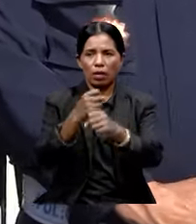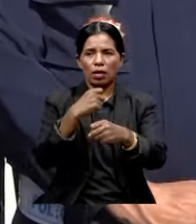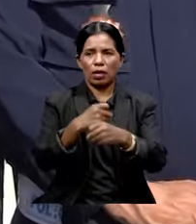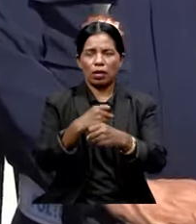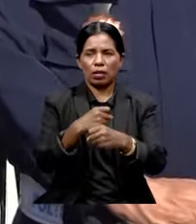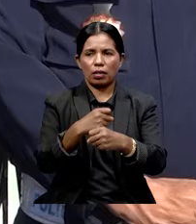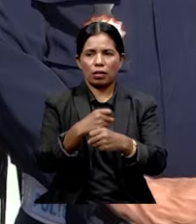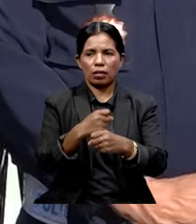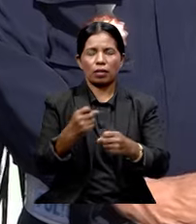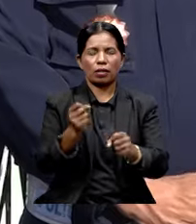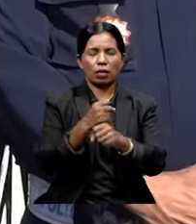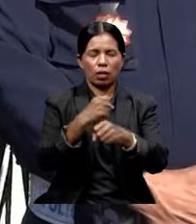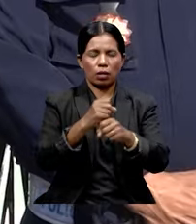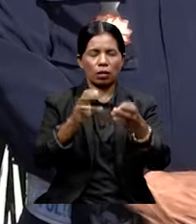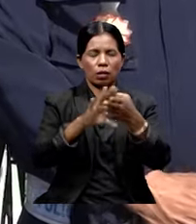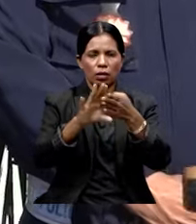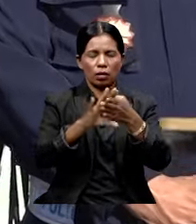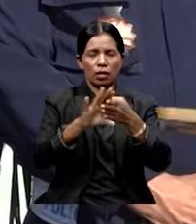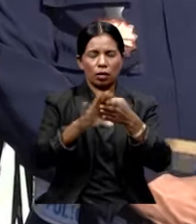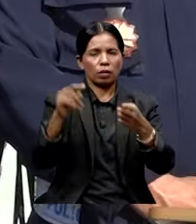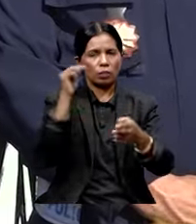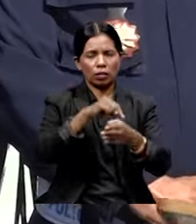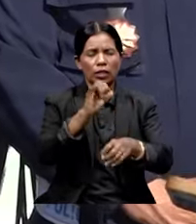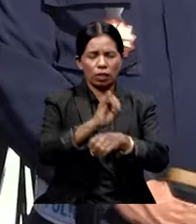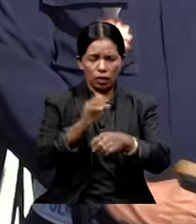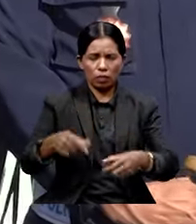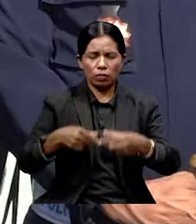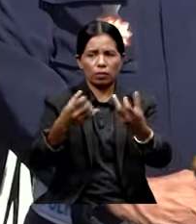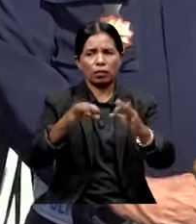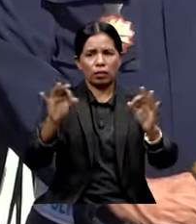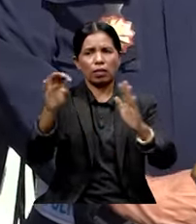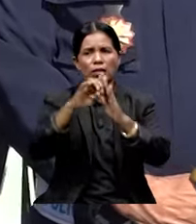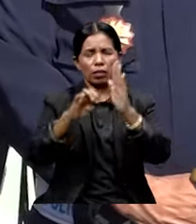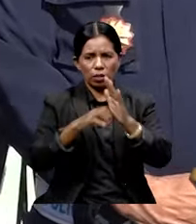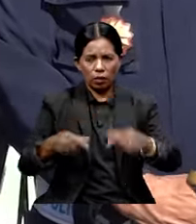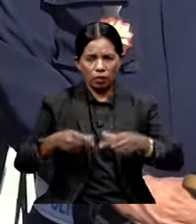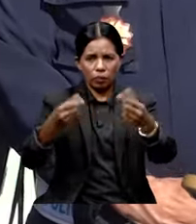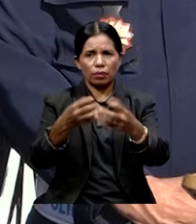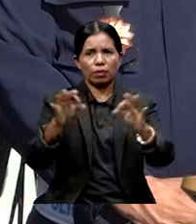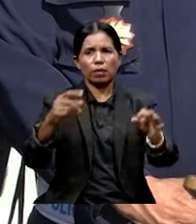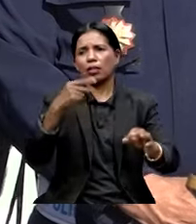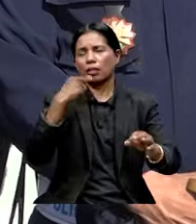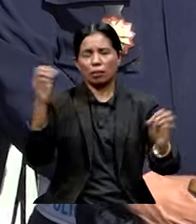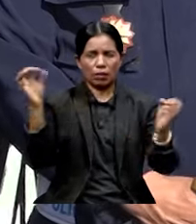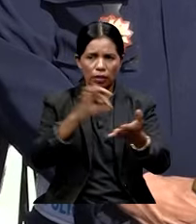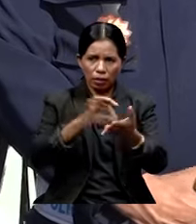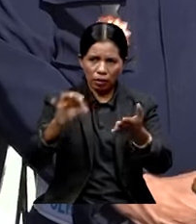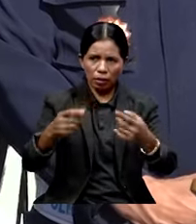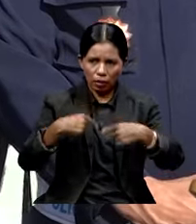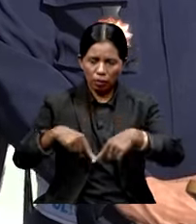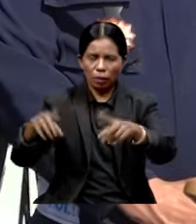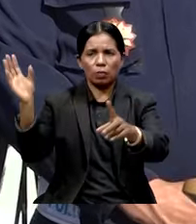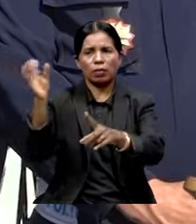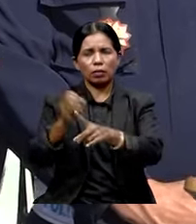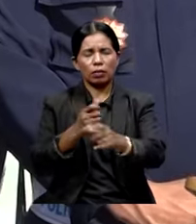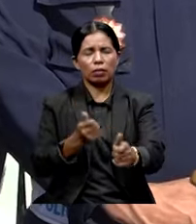halo falsifikasi tunsa ne igreja aturiza tiana estado aturiza tiana se makala registro mas bele ba oportunidade ba